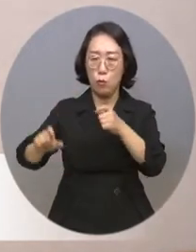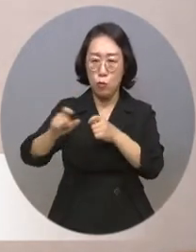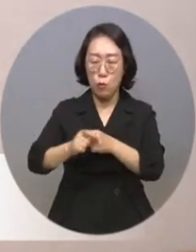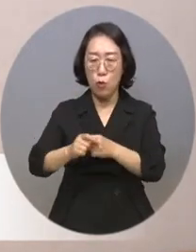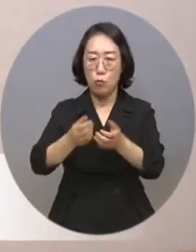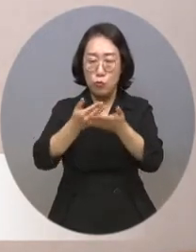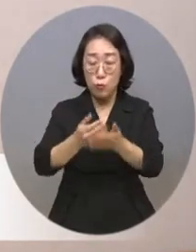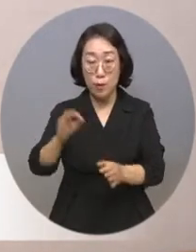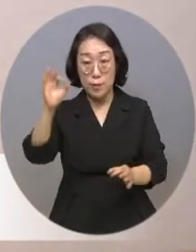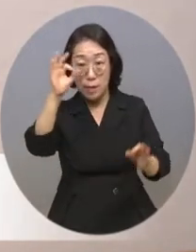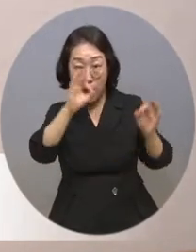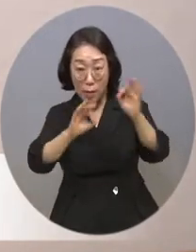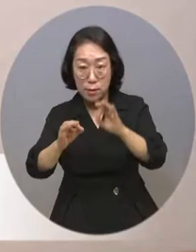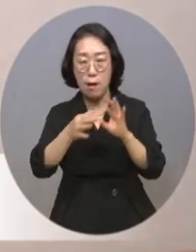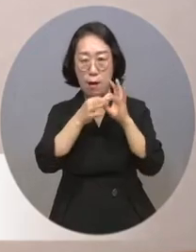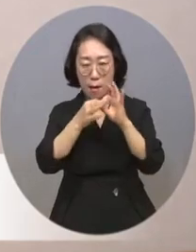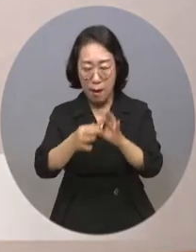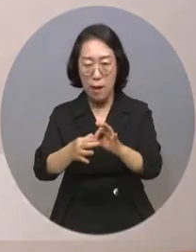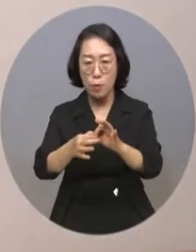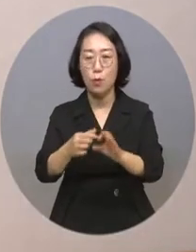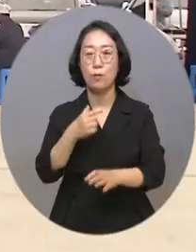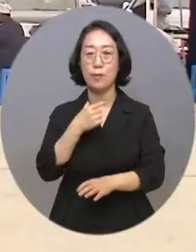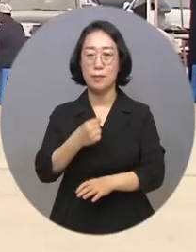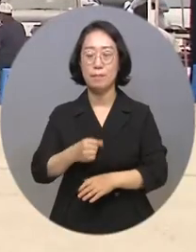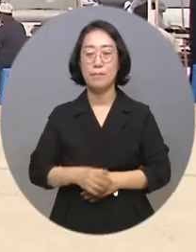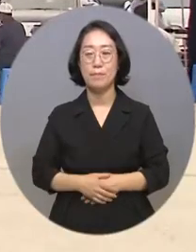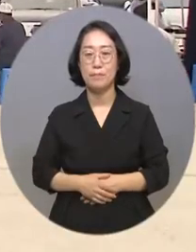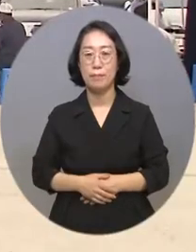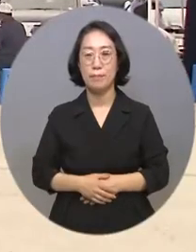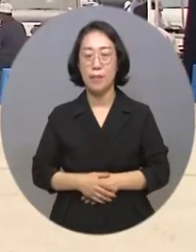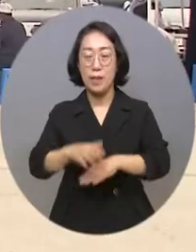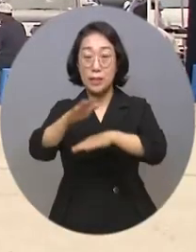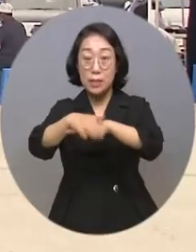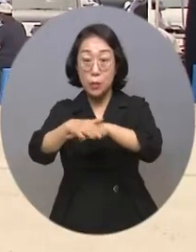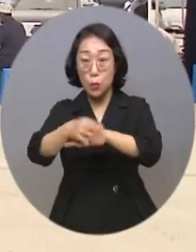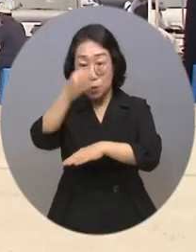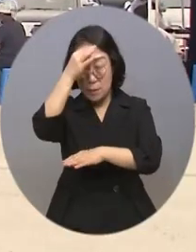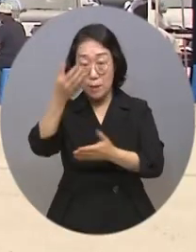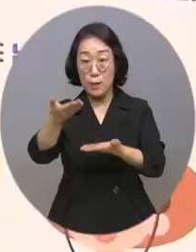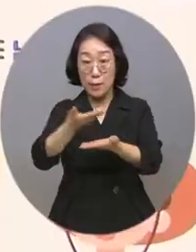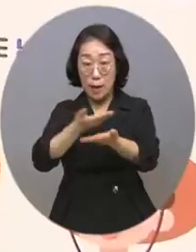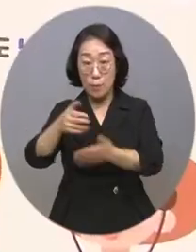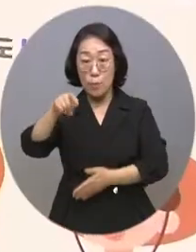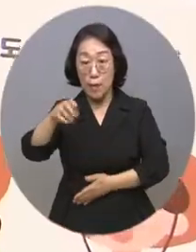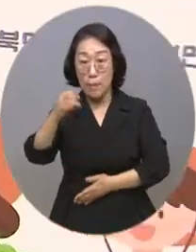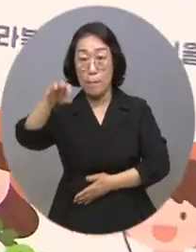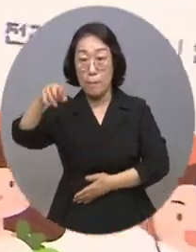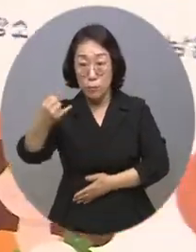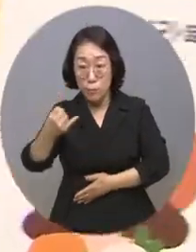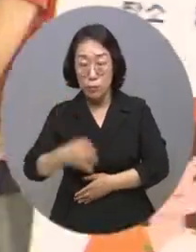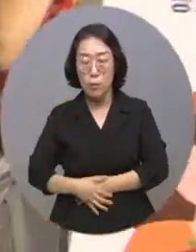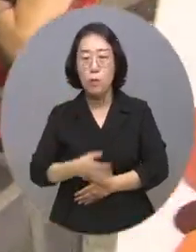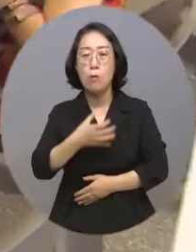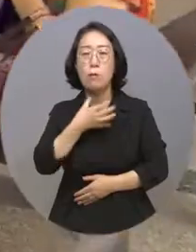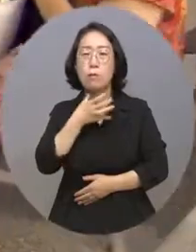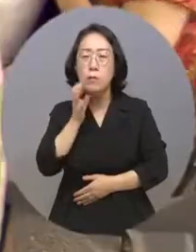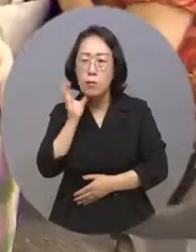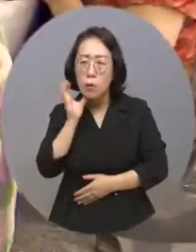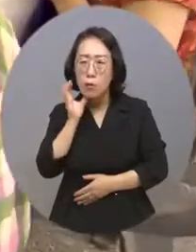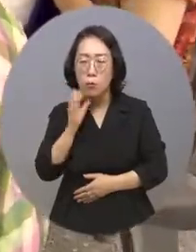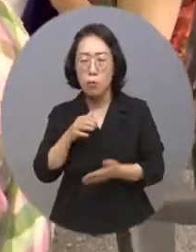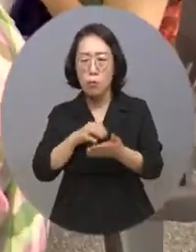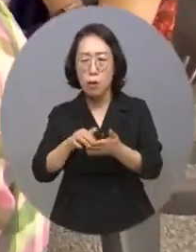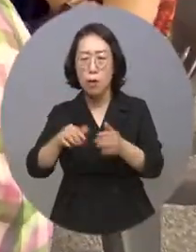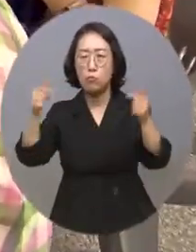찾아서 진행을 해볼 생각입니다. 농촌 재능 나눔 대학생 캠프는 고령화 인구 감소 등으로